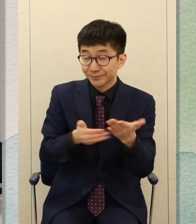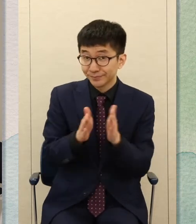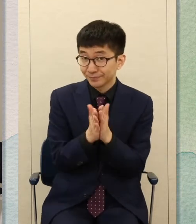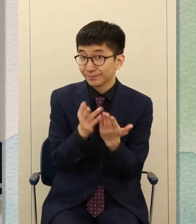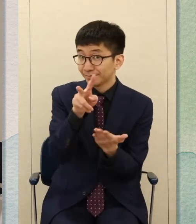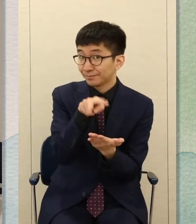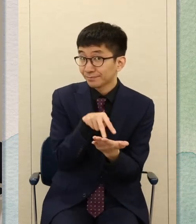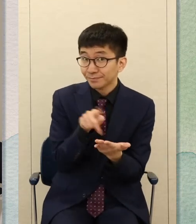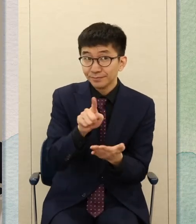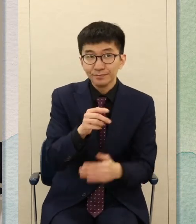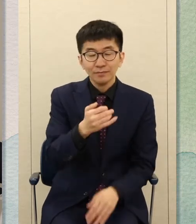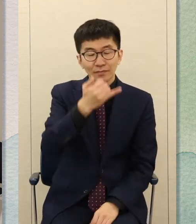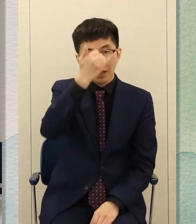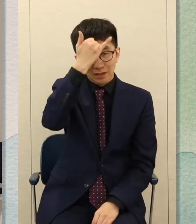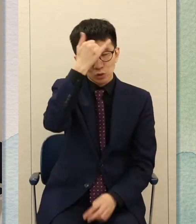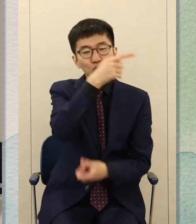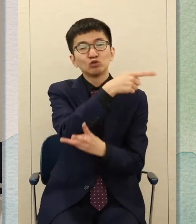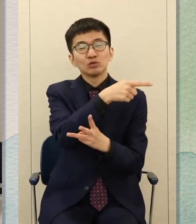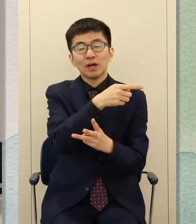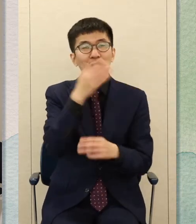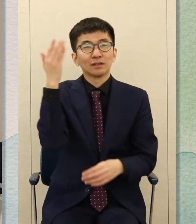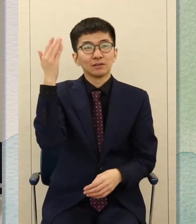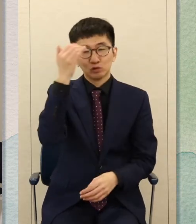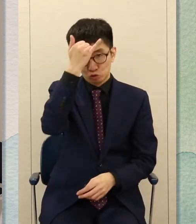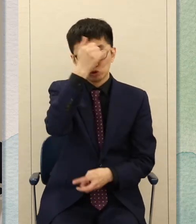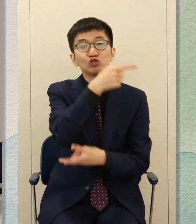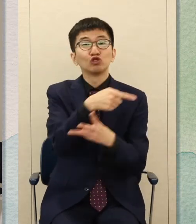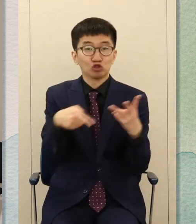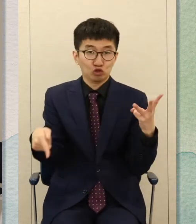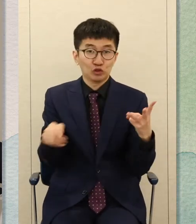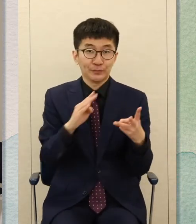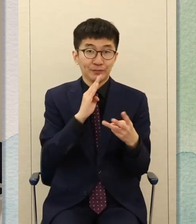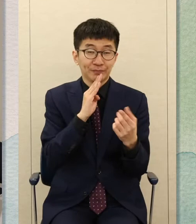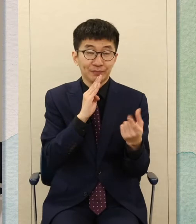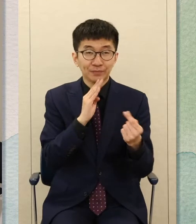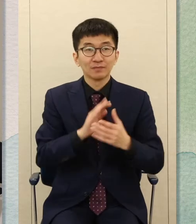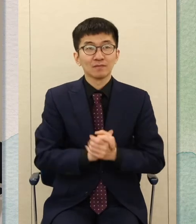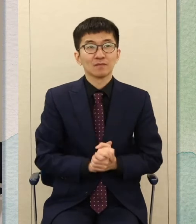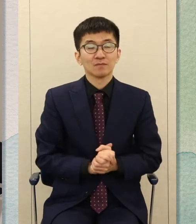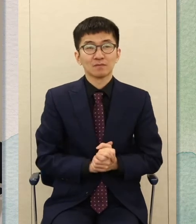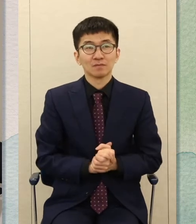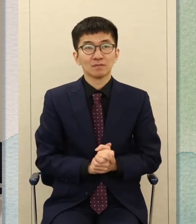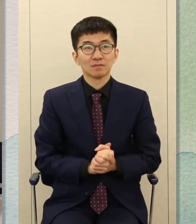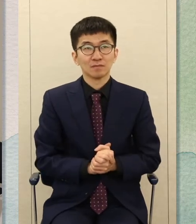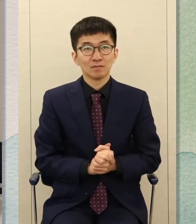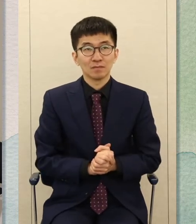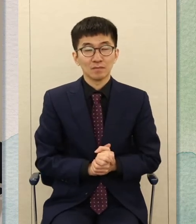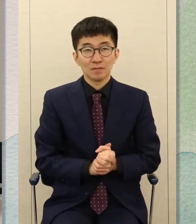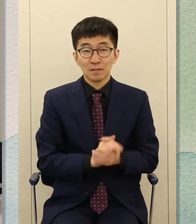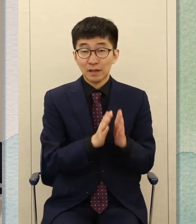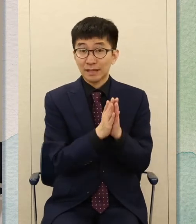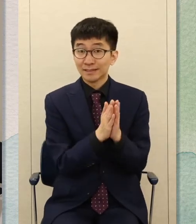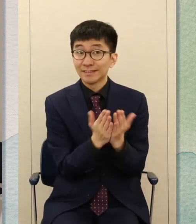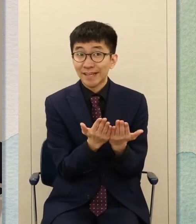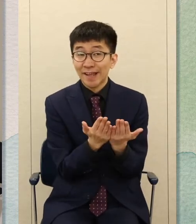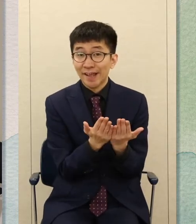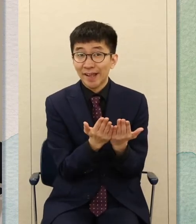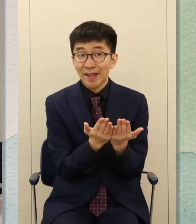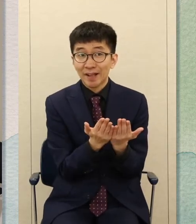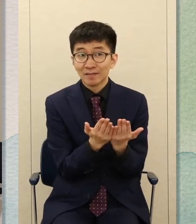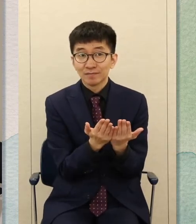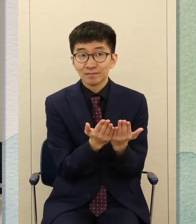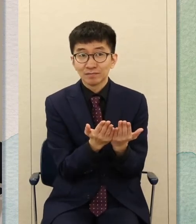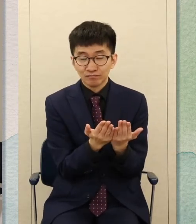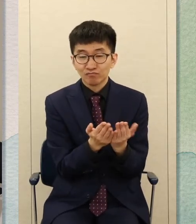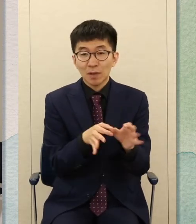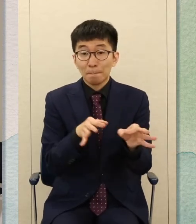저기는 청주에 있는 독서 모임이에요. 근데, 충주에 있는 독서 모임인데, 저렇게 이제 한평 책장터 이렇게 만들어가지고, 지역에서 이제